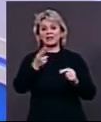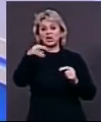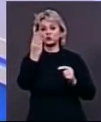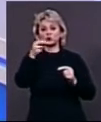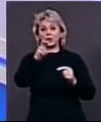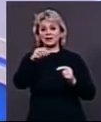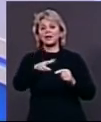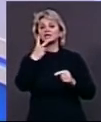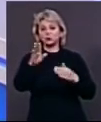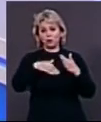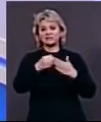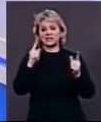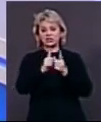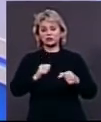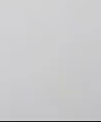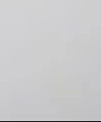была Дарья Шулик. До встречи.